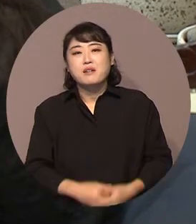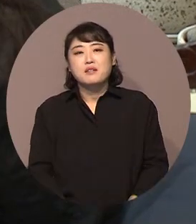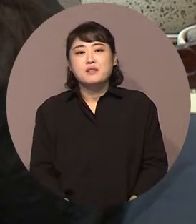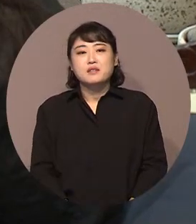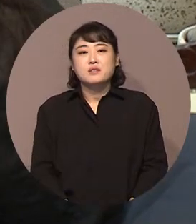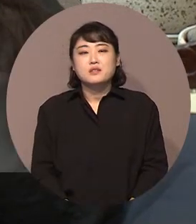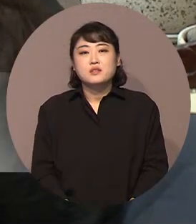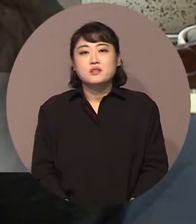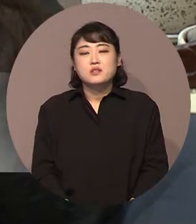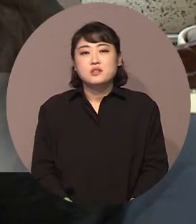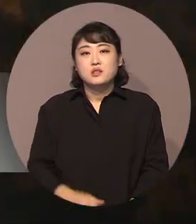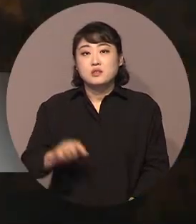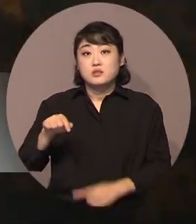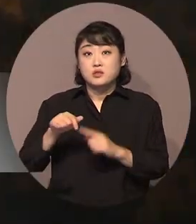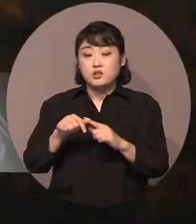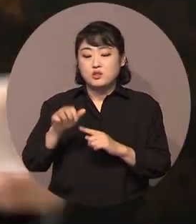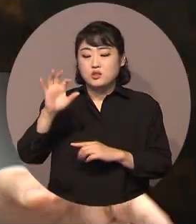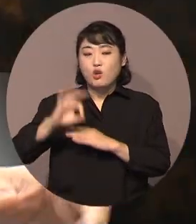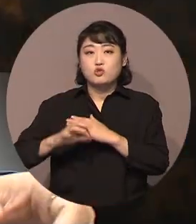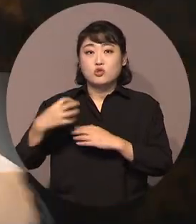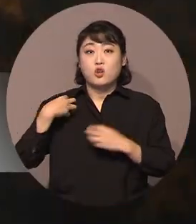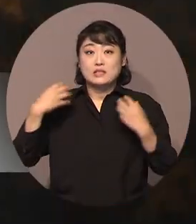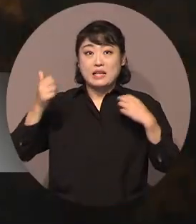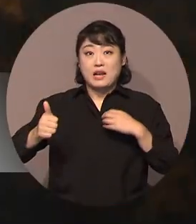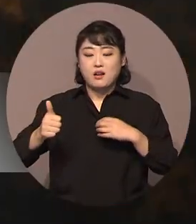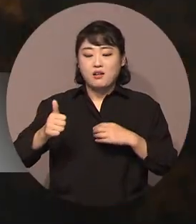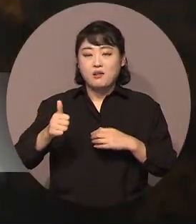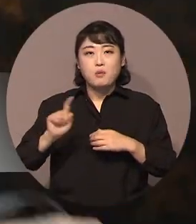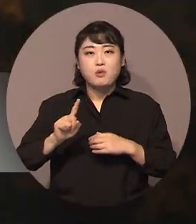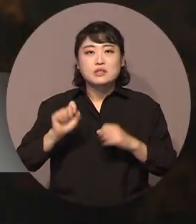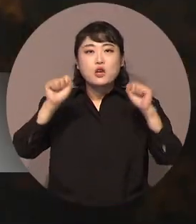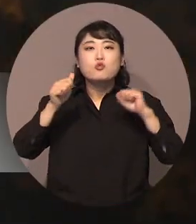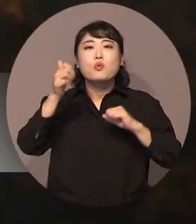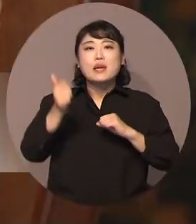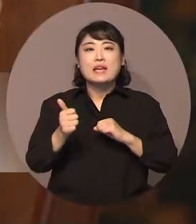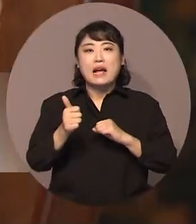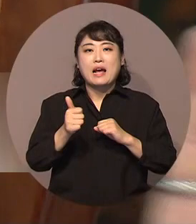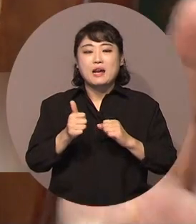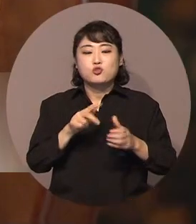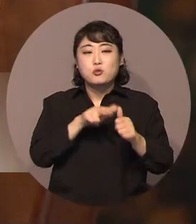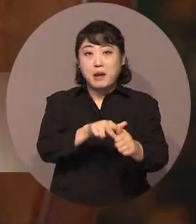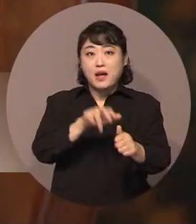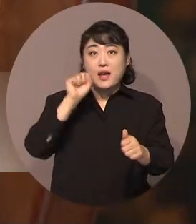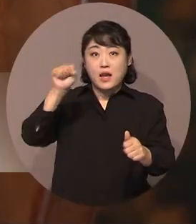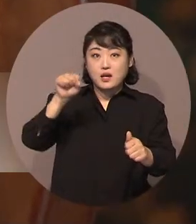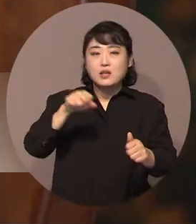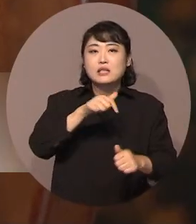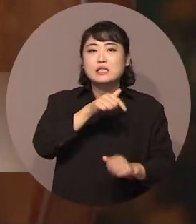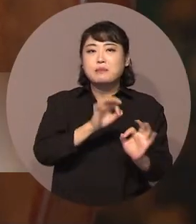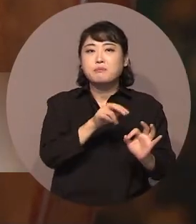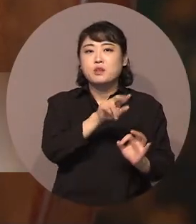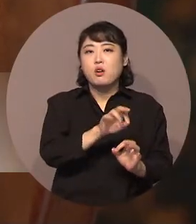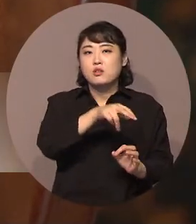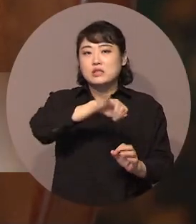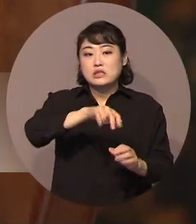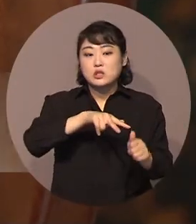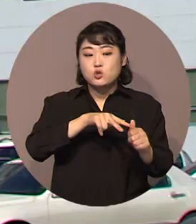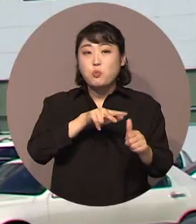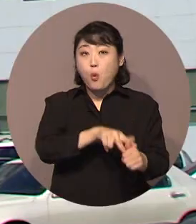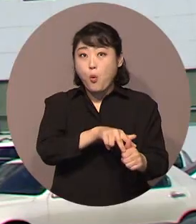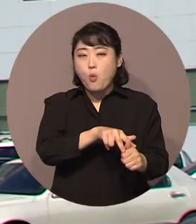서철모 대전 서구청장은 지난해 서구체육회장 선거에 출마한 김경시 후보의 사퇴를 종용했다는 의혹이